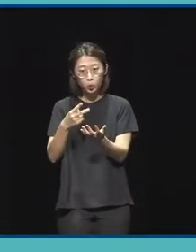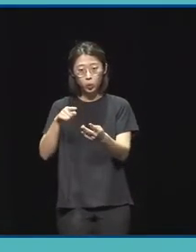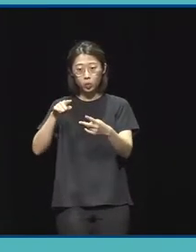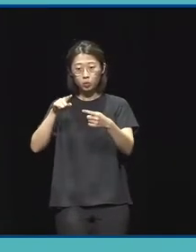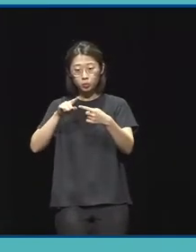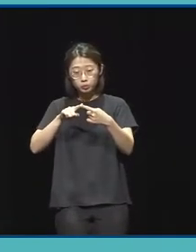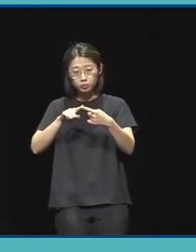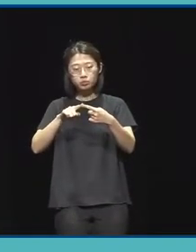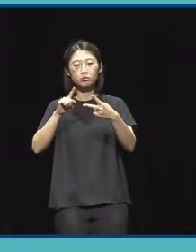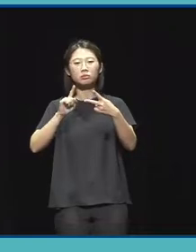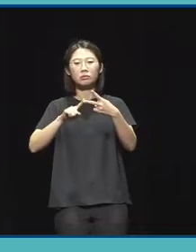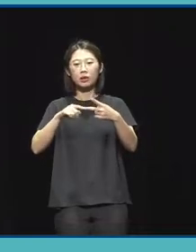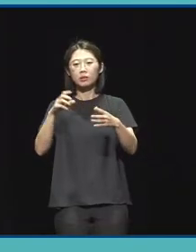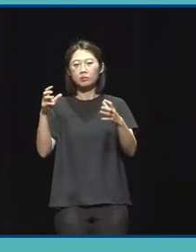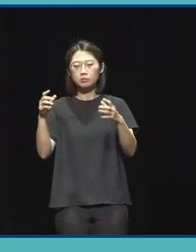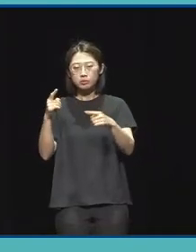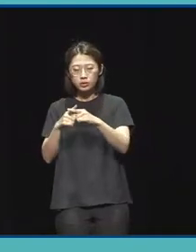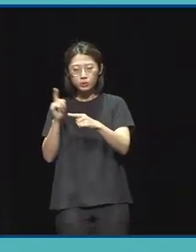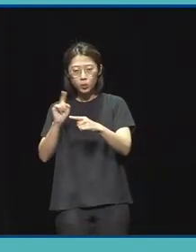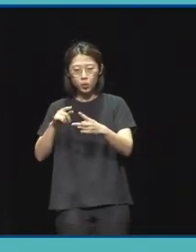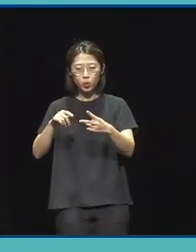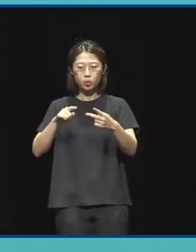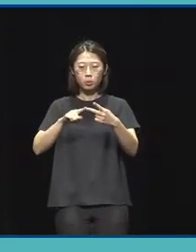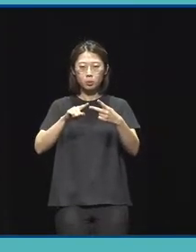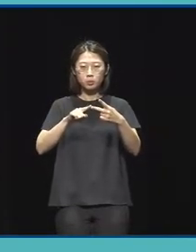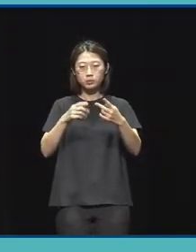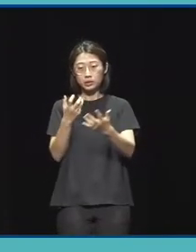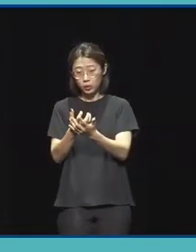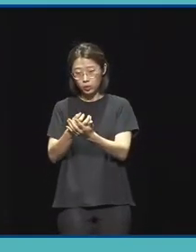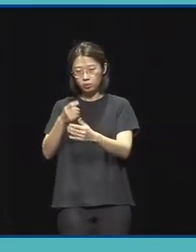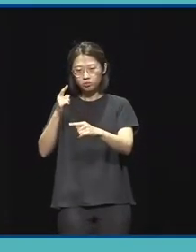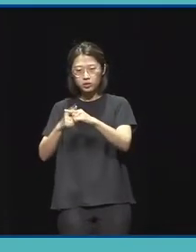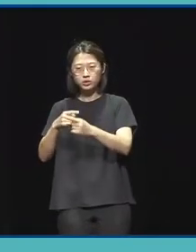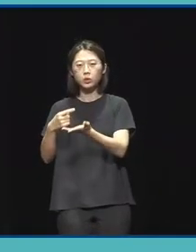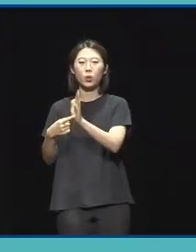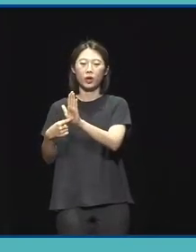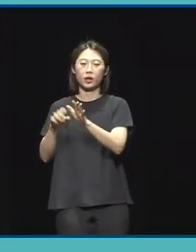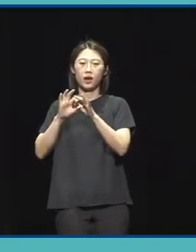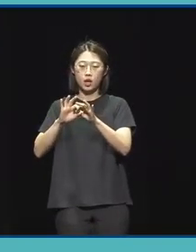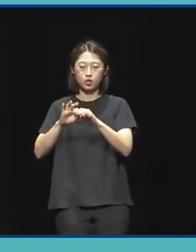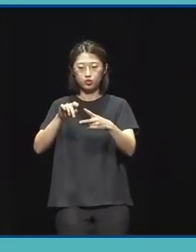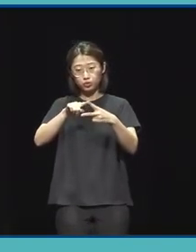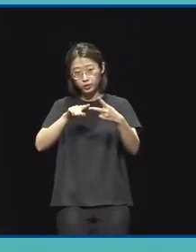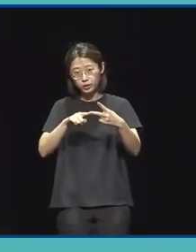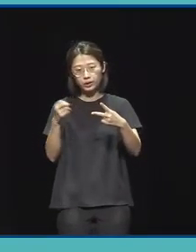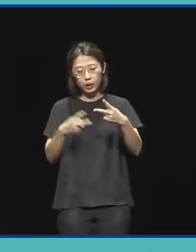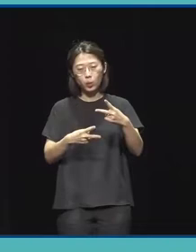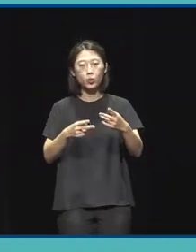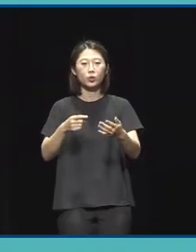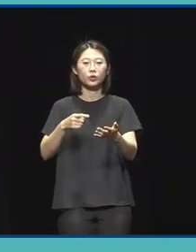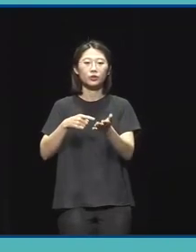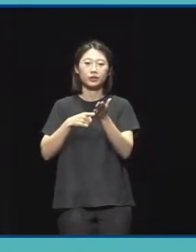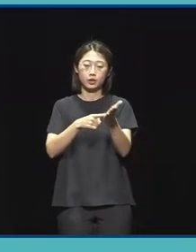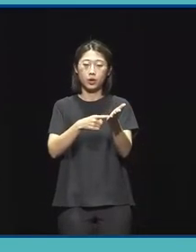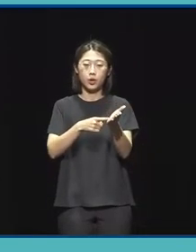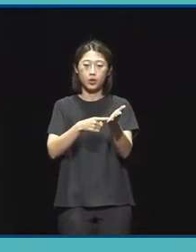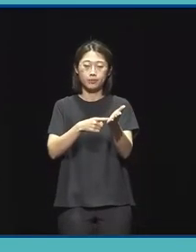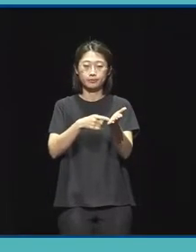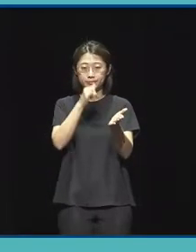함께 준비하기 위한 단계 두 가지 유형으로 또 나누어서 저희가 지원을 받고 있습니다